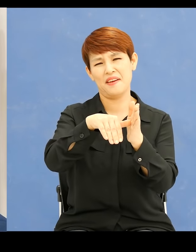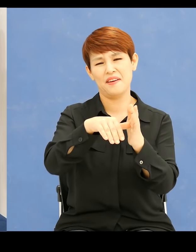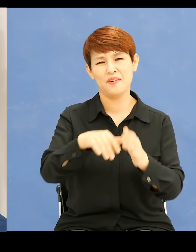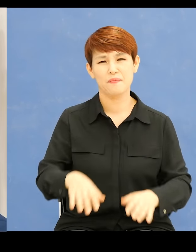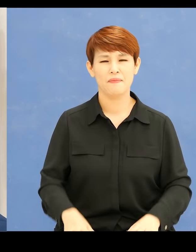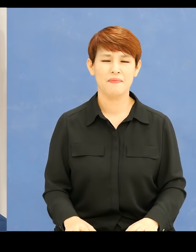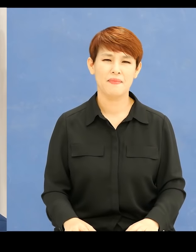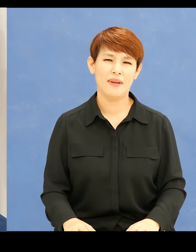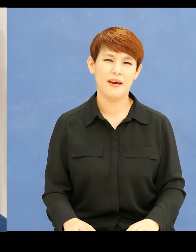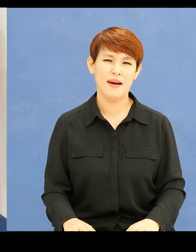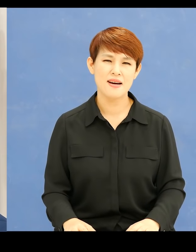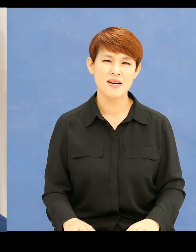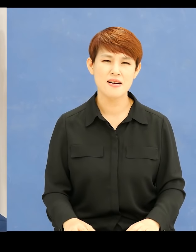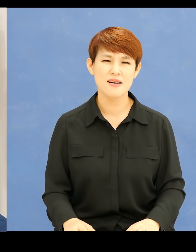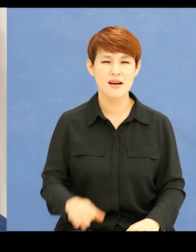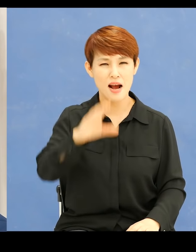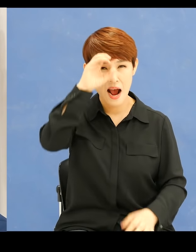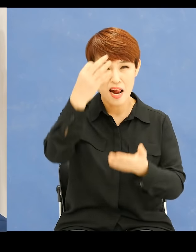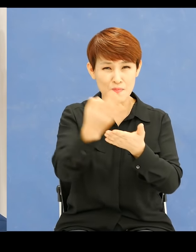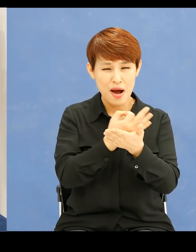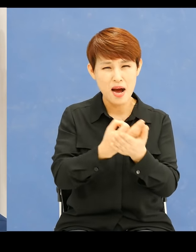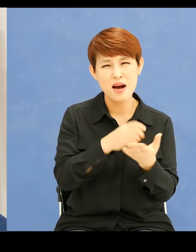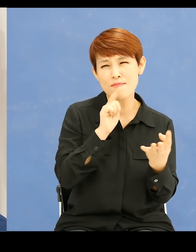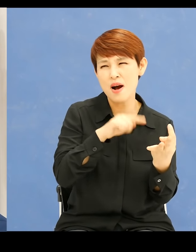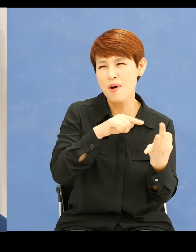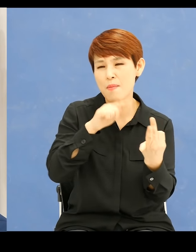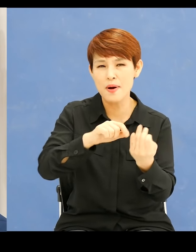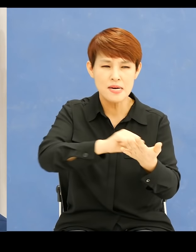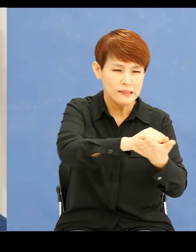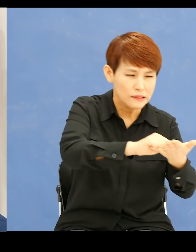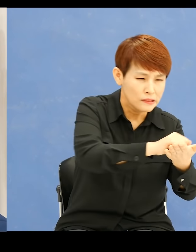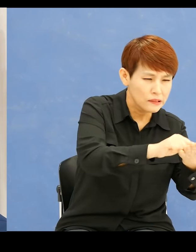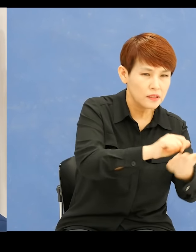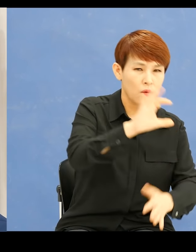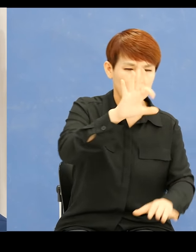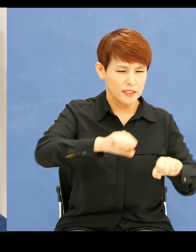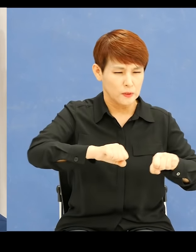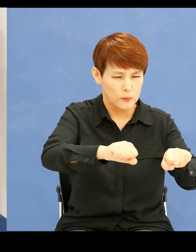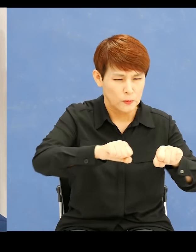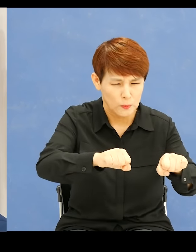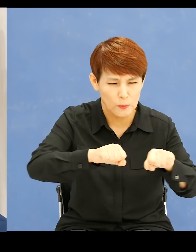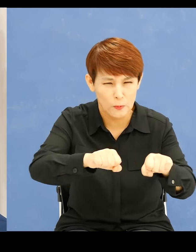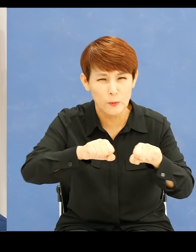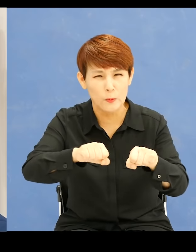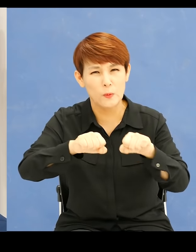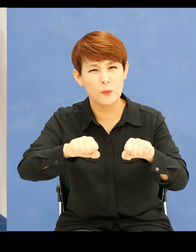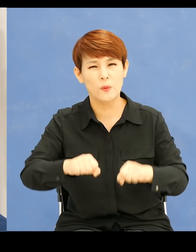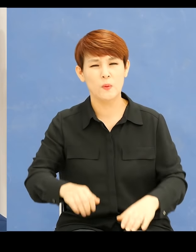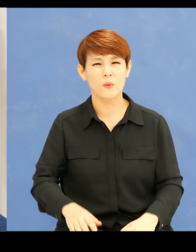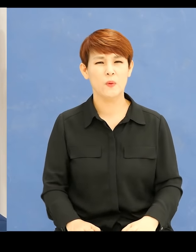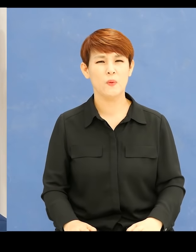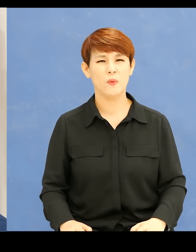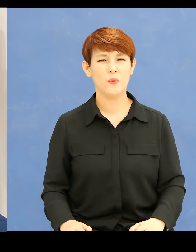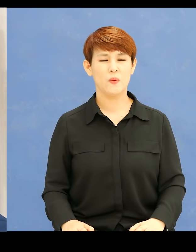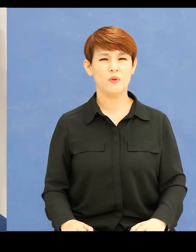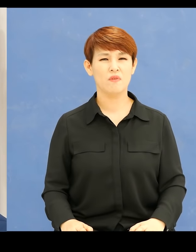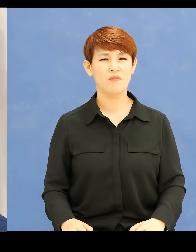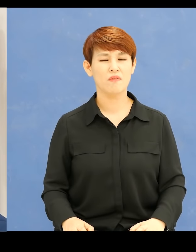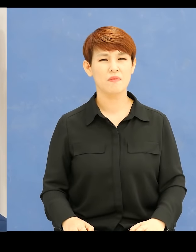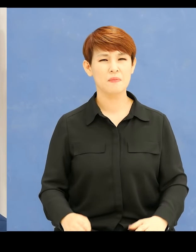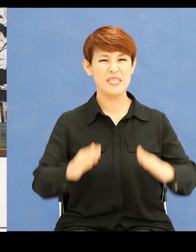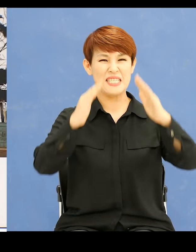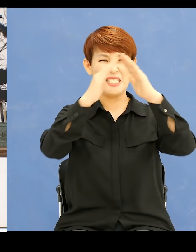뭐 이제 어마어마한 일들을 시작하게 됐죠. 접시 닦고 화장실 청소하고 저는 또 다 쓰러져가는 집